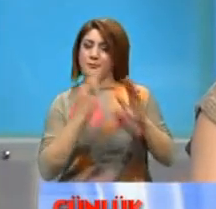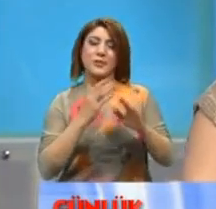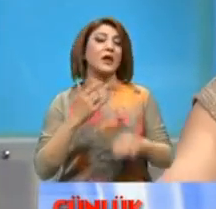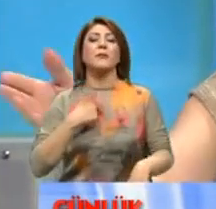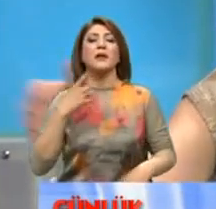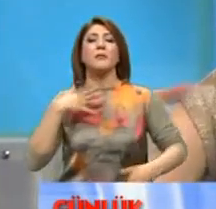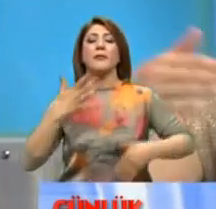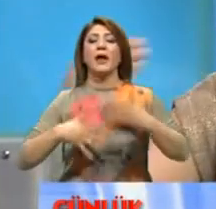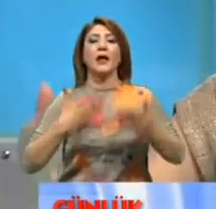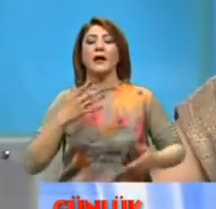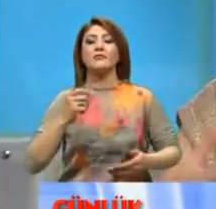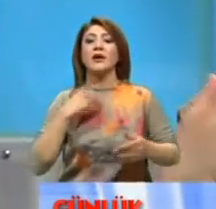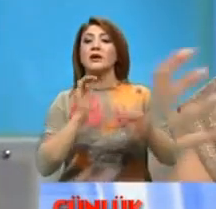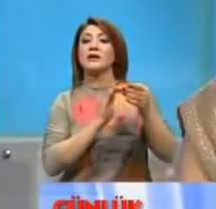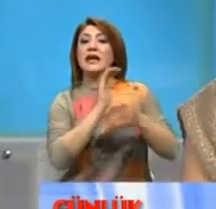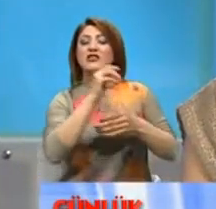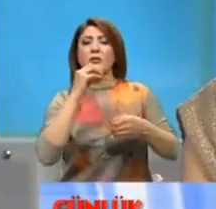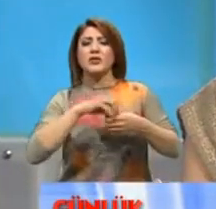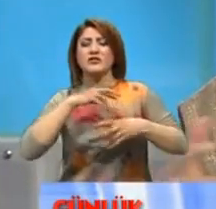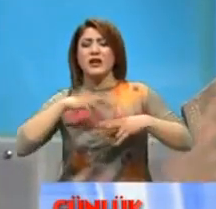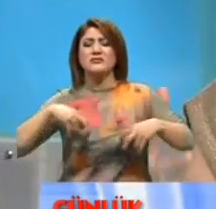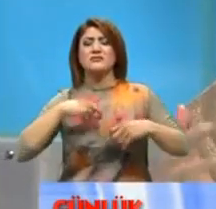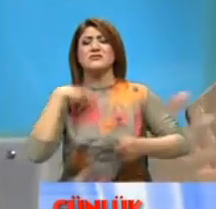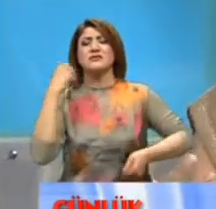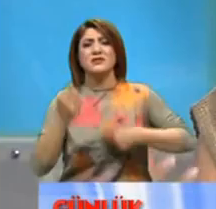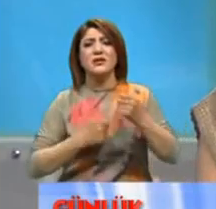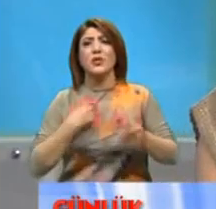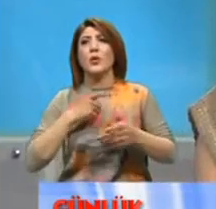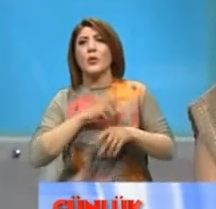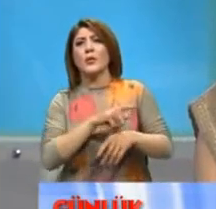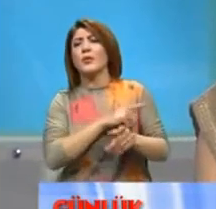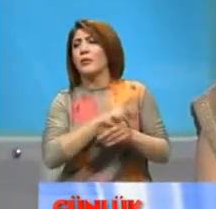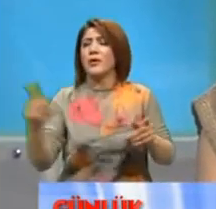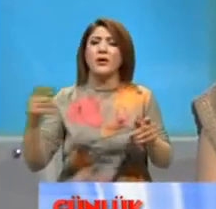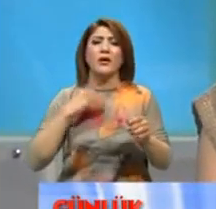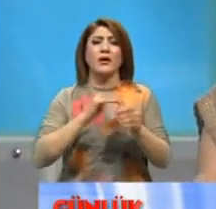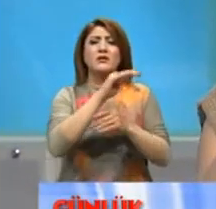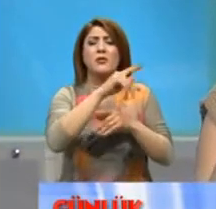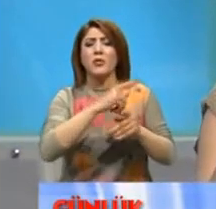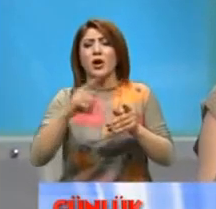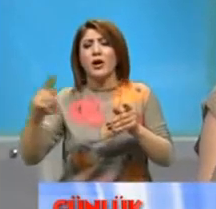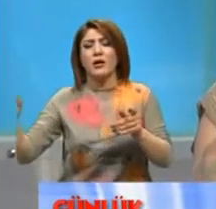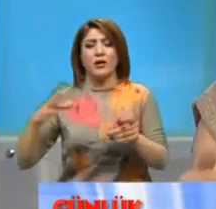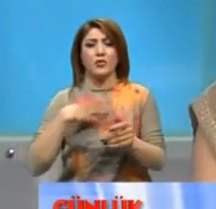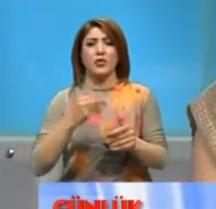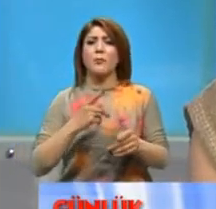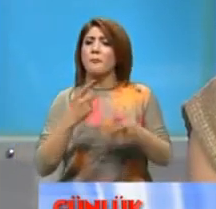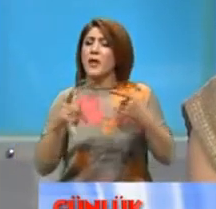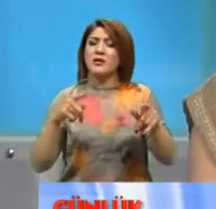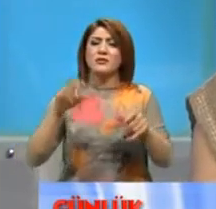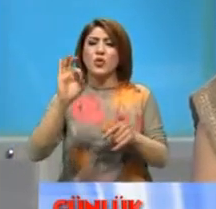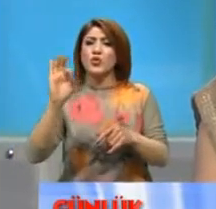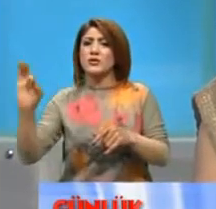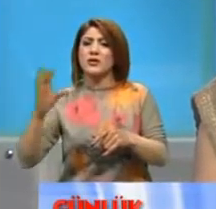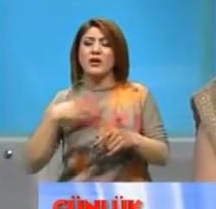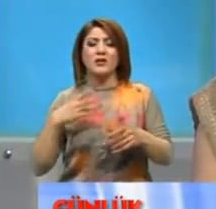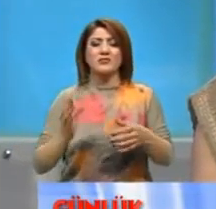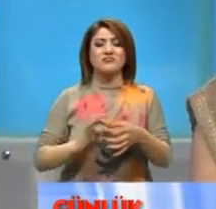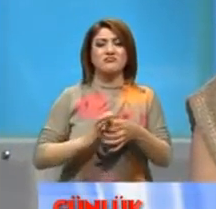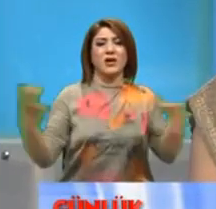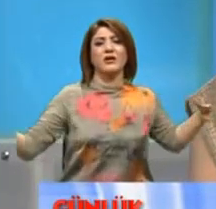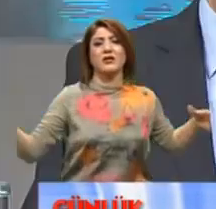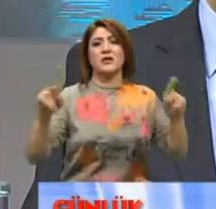ettiğim de biraz bu işte diyoruz ya, hayat gailesi içinde, bu kadar hızlı geçen hayat gailesi içinde bazı noktalardan